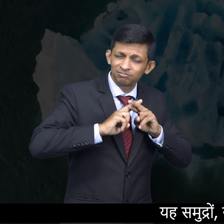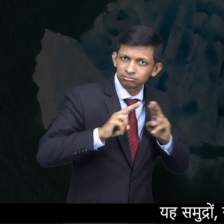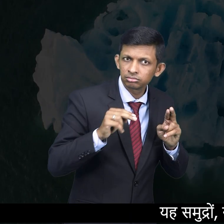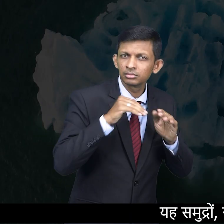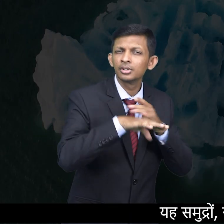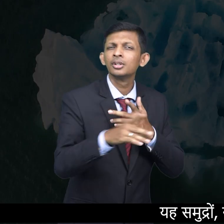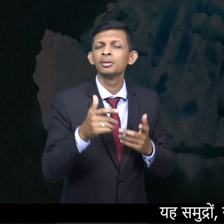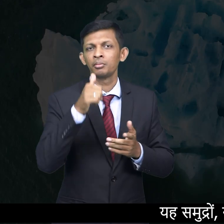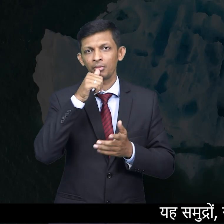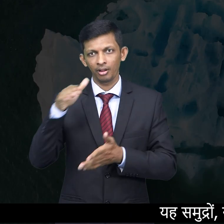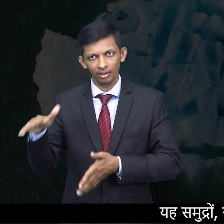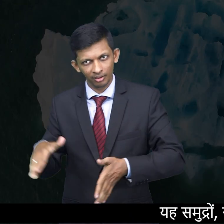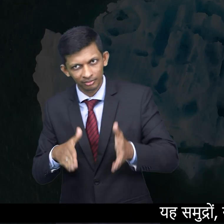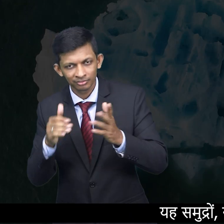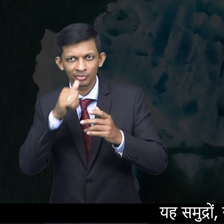है